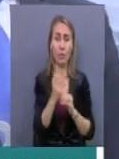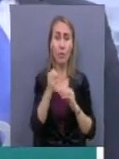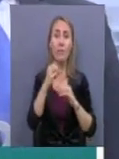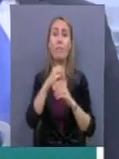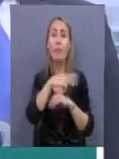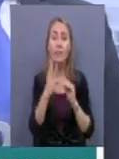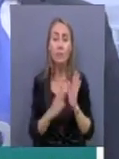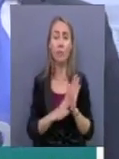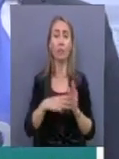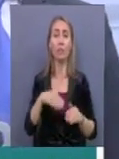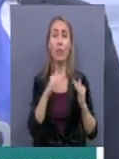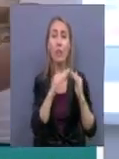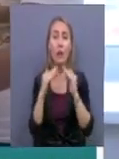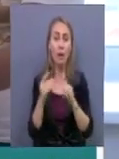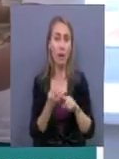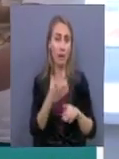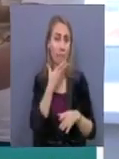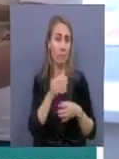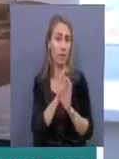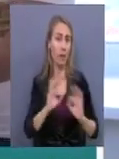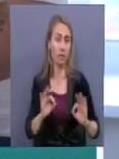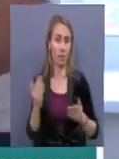болсын, шаңырақтарыңыз бақ-береке келсін.